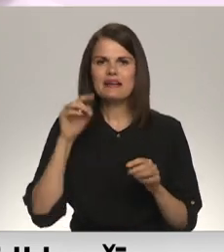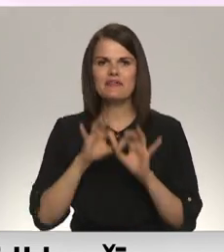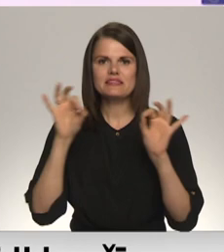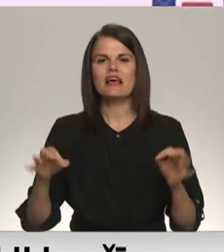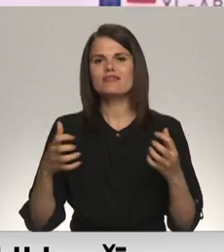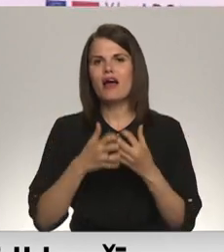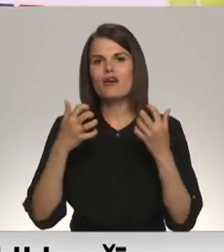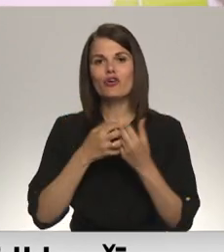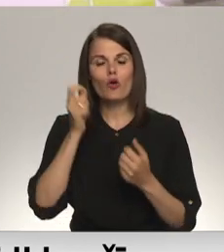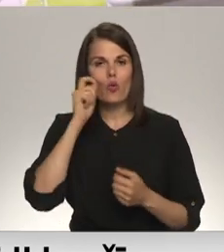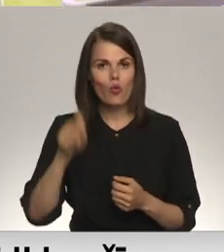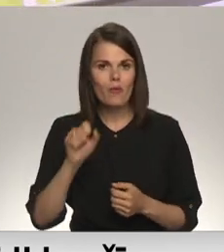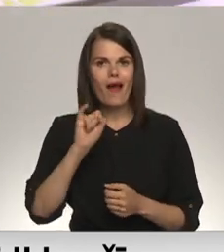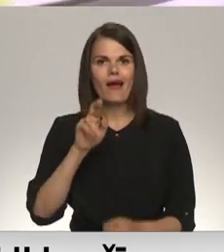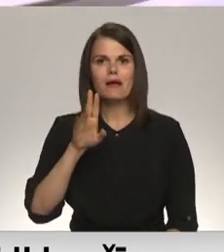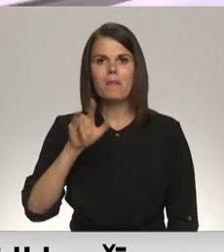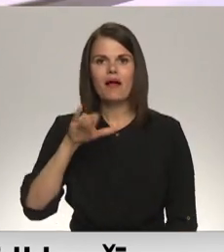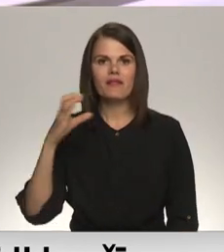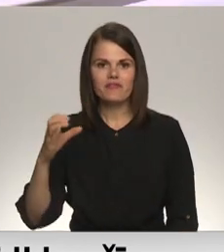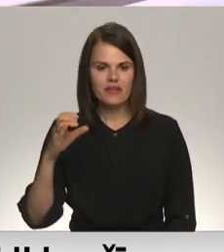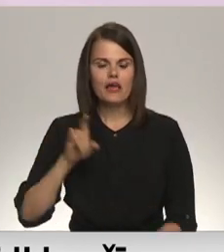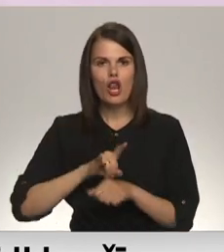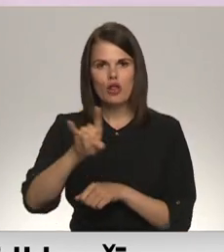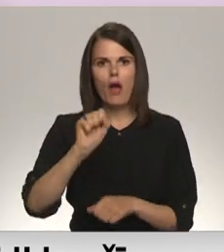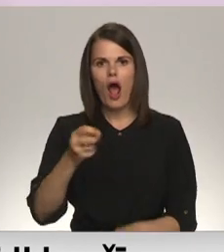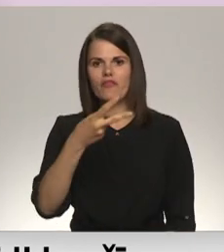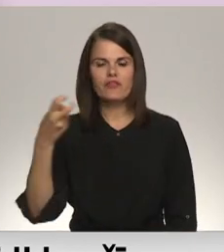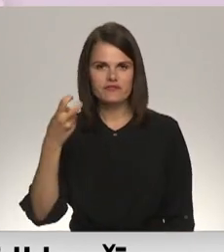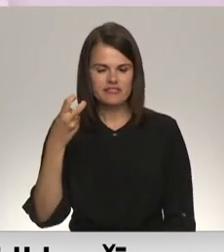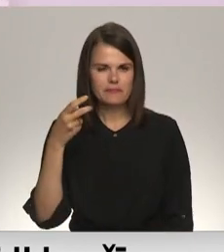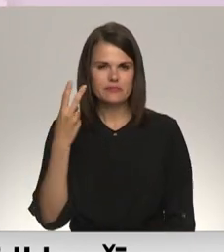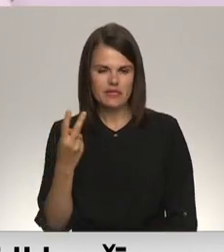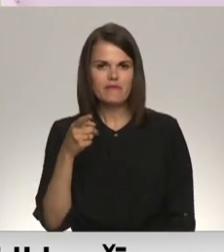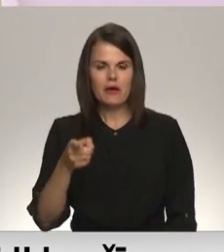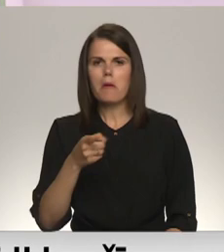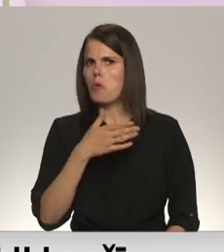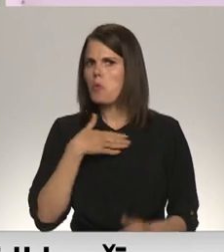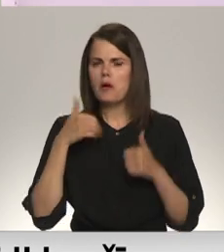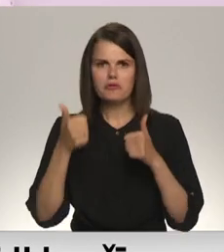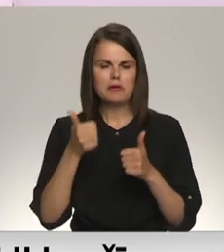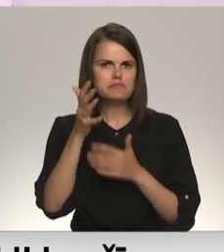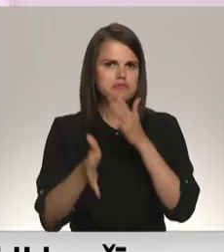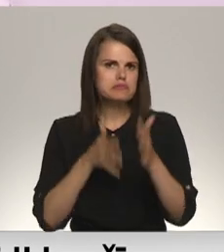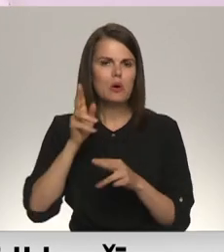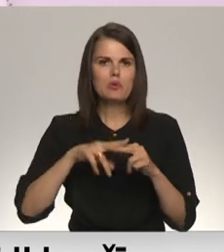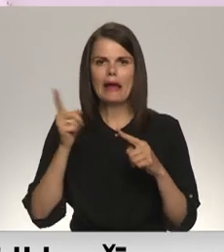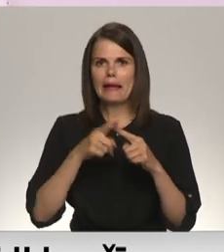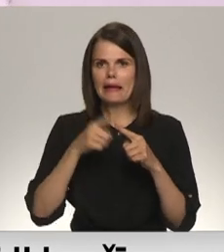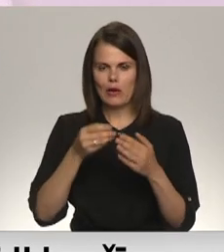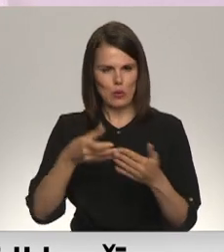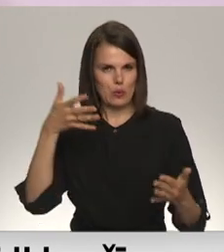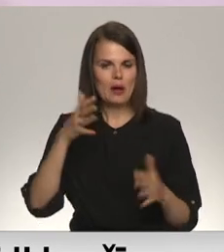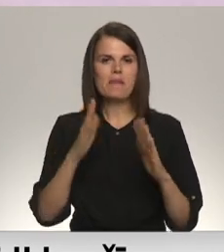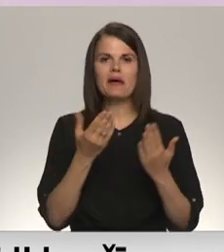Air Baltic flotē esošās A220 tipa lidmašīnas ir ļoti pieprasītas un īres maksa par tām ir augsta. Tomēr konkrētas summas